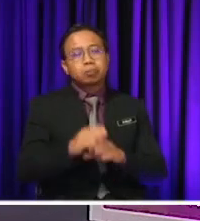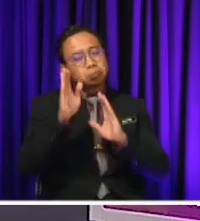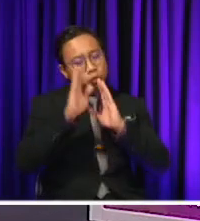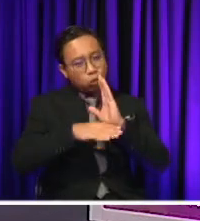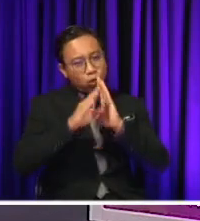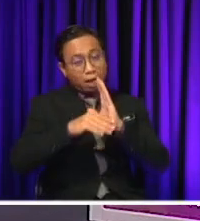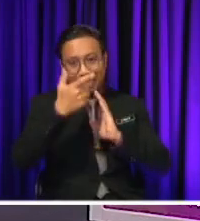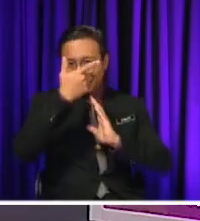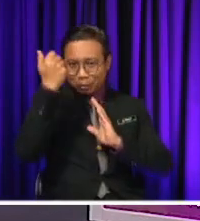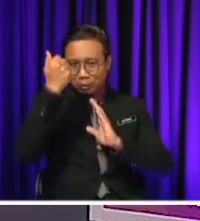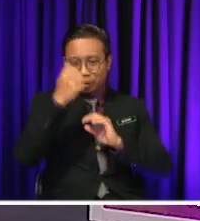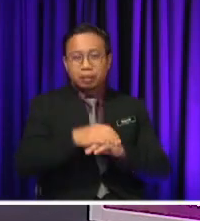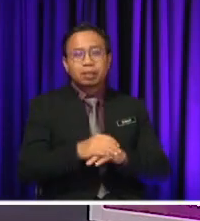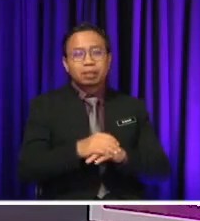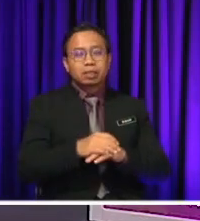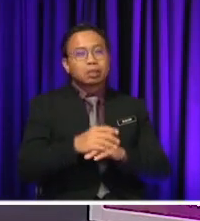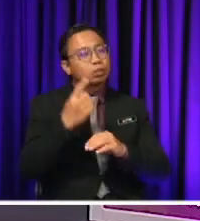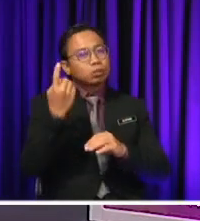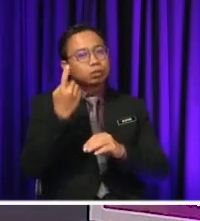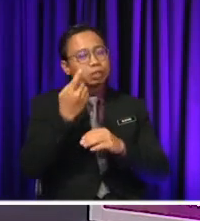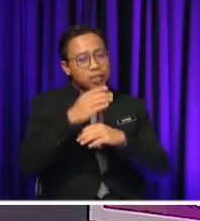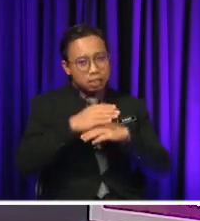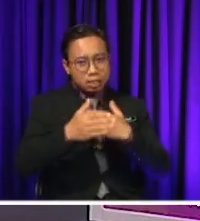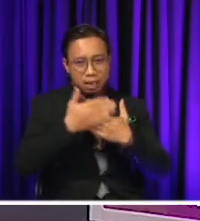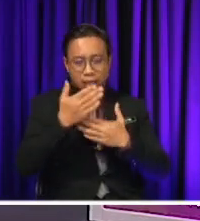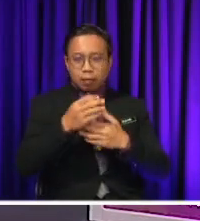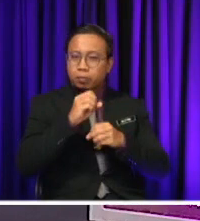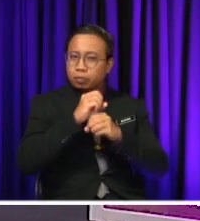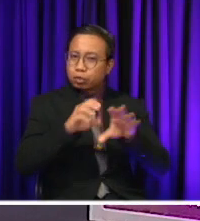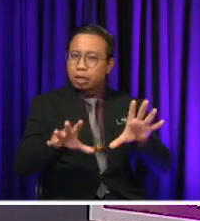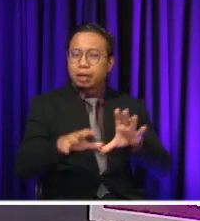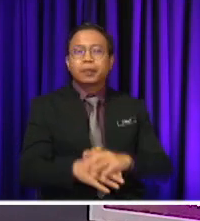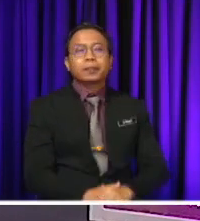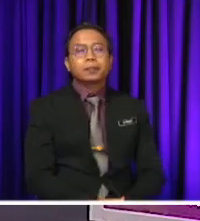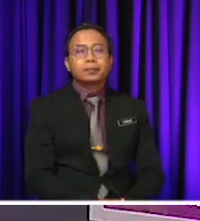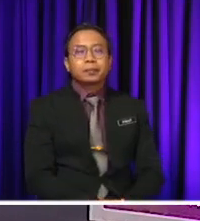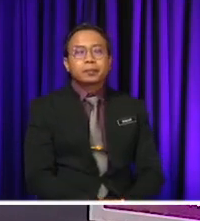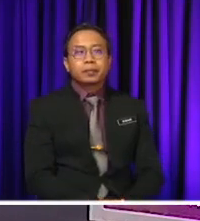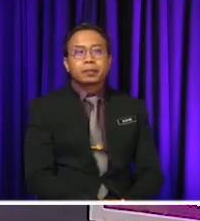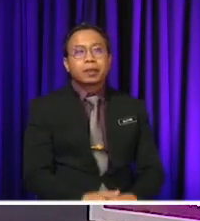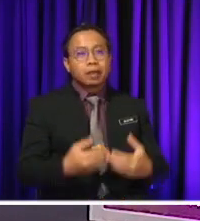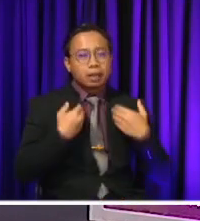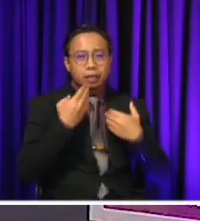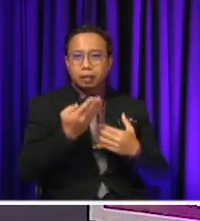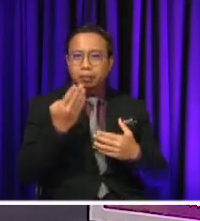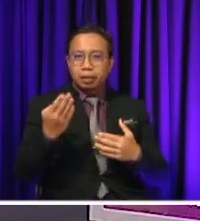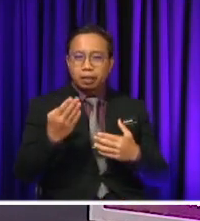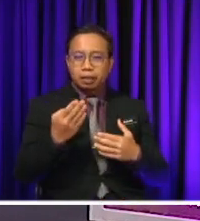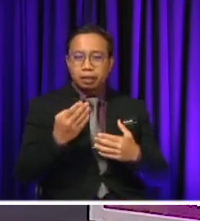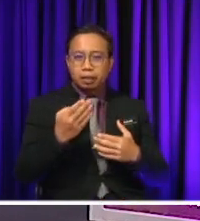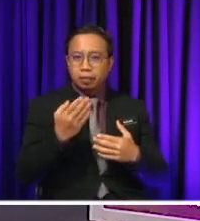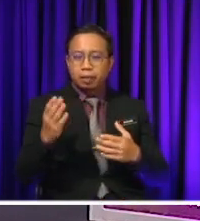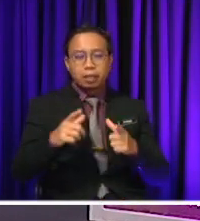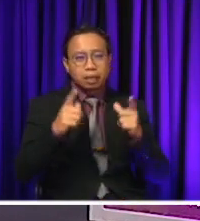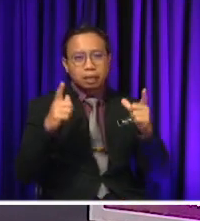mudah untuk pecah Oke seterusnya kita ada bahan senar yang lain